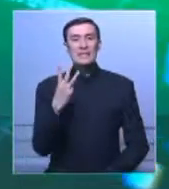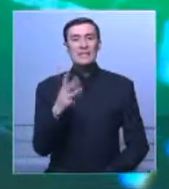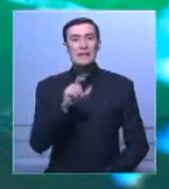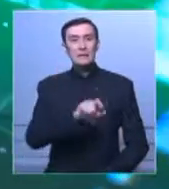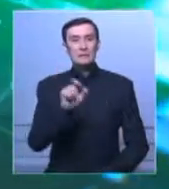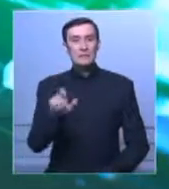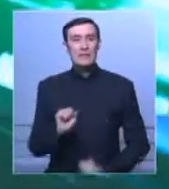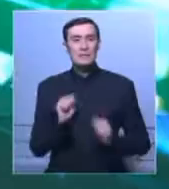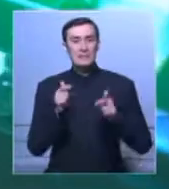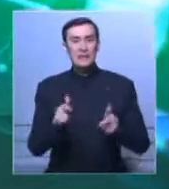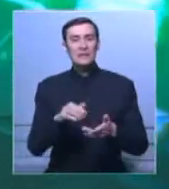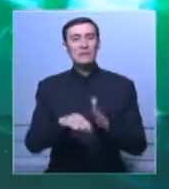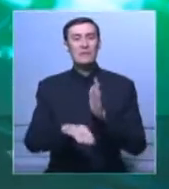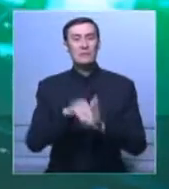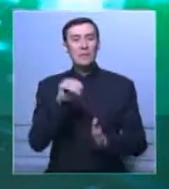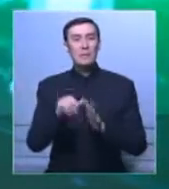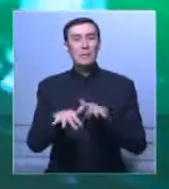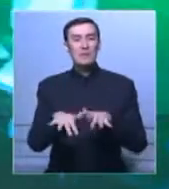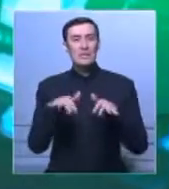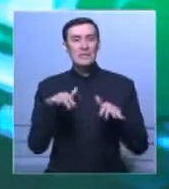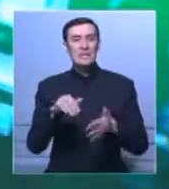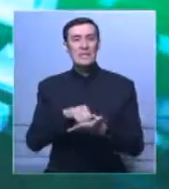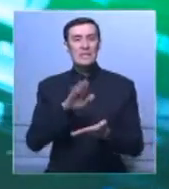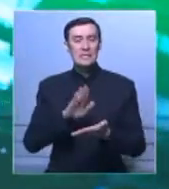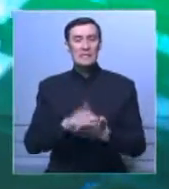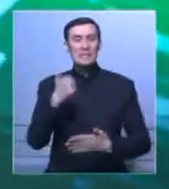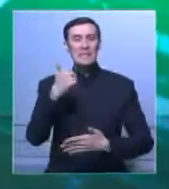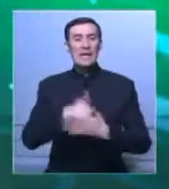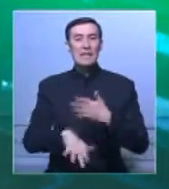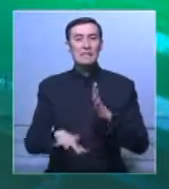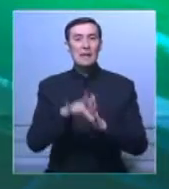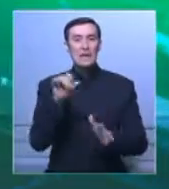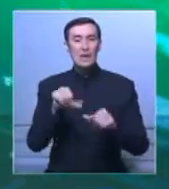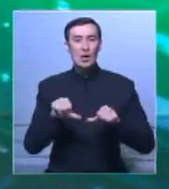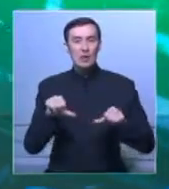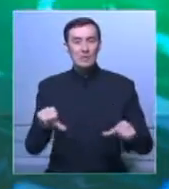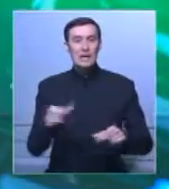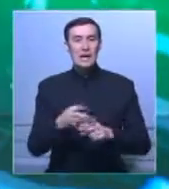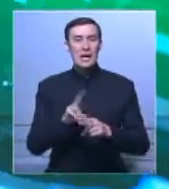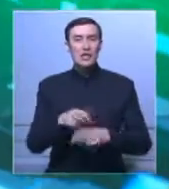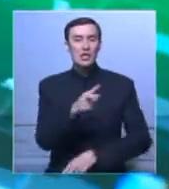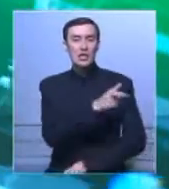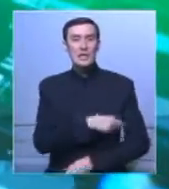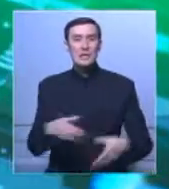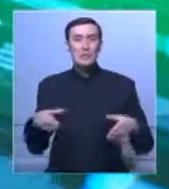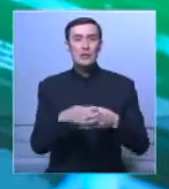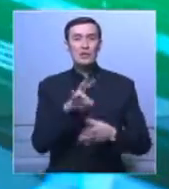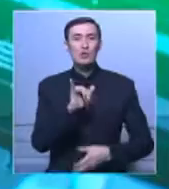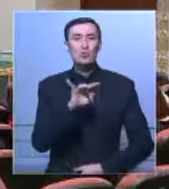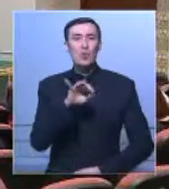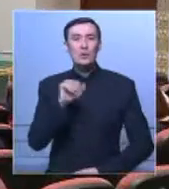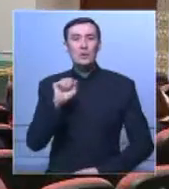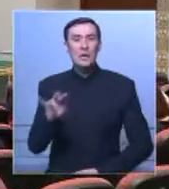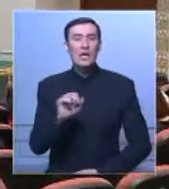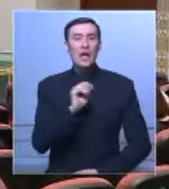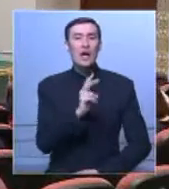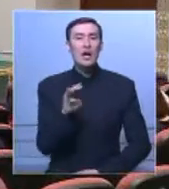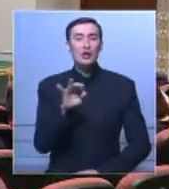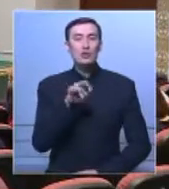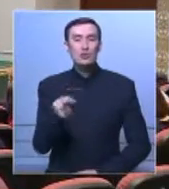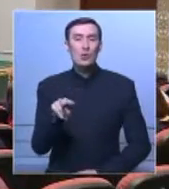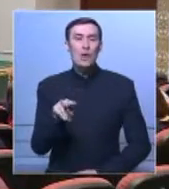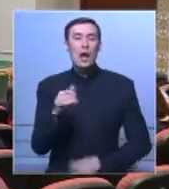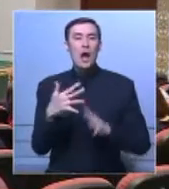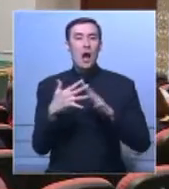203 кандидата в депутаты Мажилиса парламента зарегистрировала Центральная избирательная комиссия. Это члены Нур-Отан, Ак-Жол, Аул и